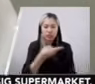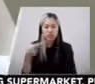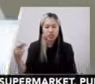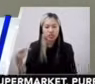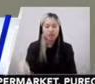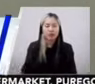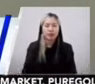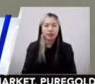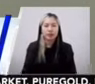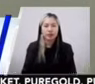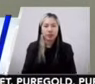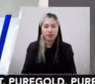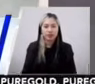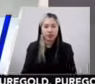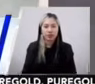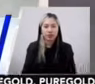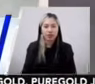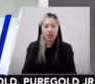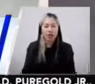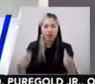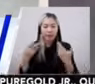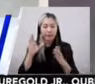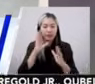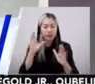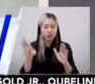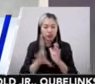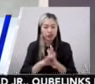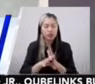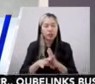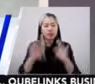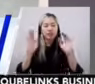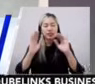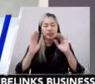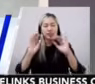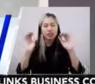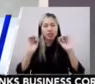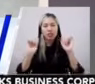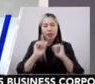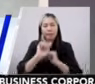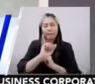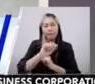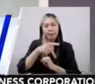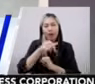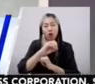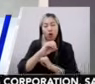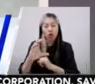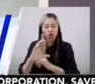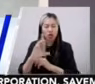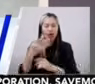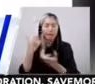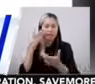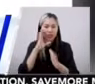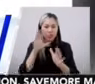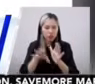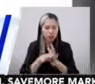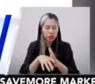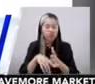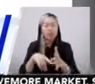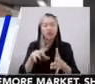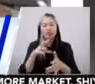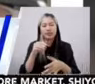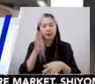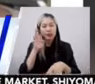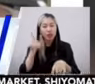nakuha ring larawan ang Presidential Anti-Organized Crime Commission ni na Alice Guo, mga kapatid na sina Sheila at